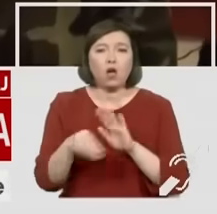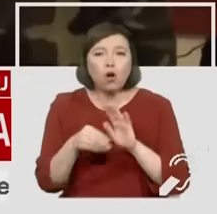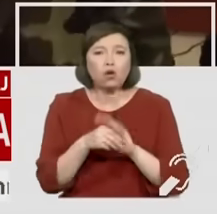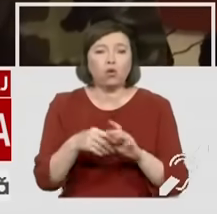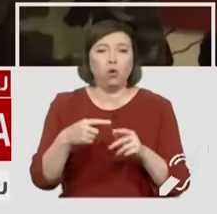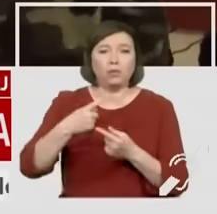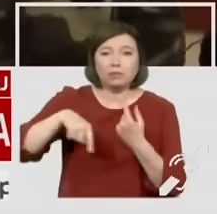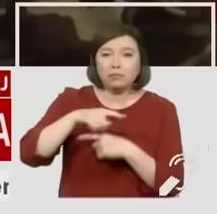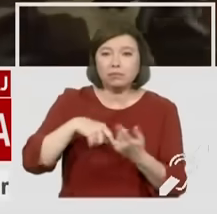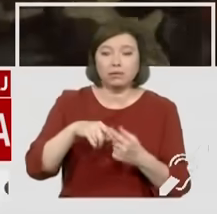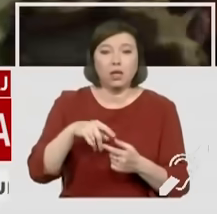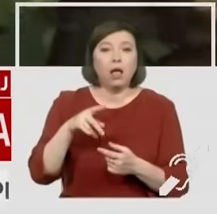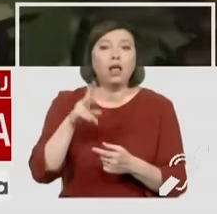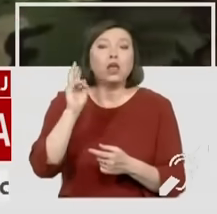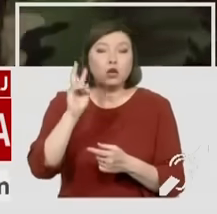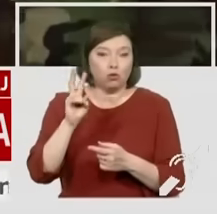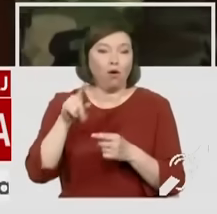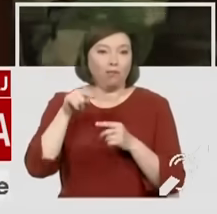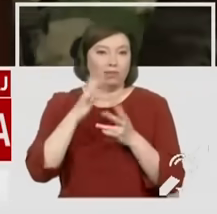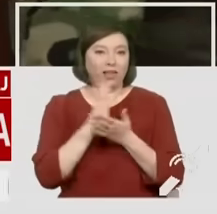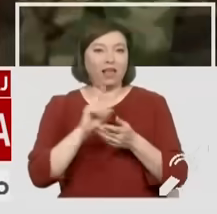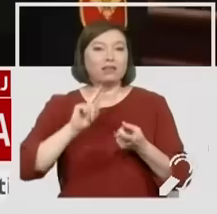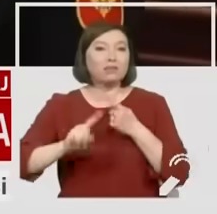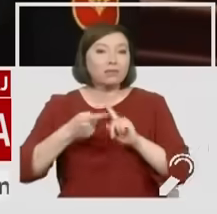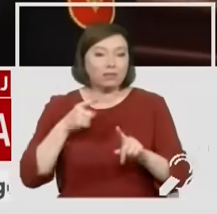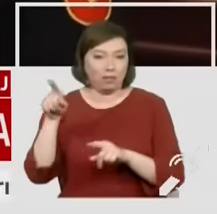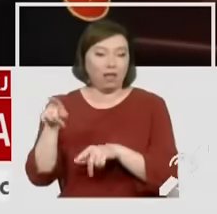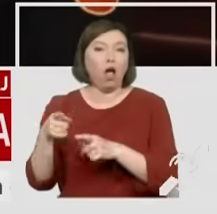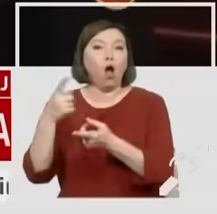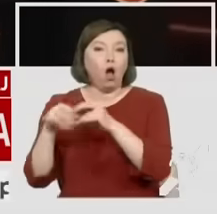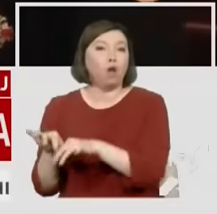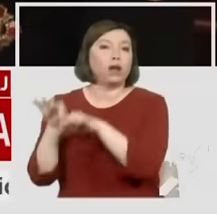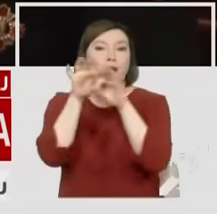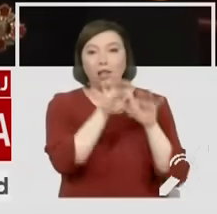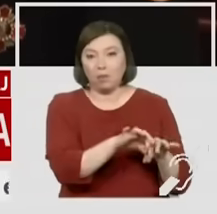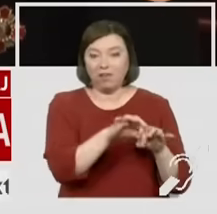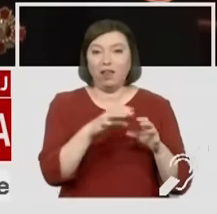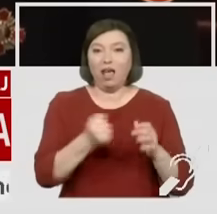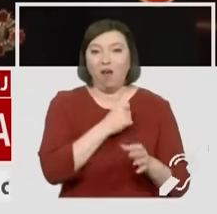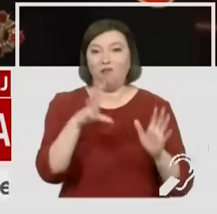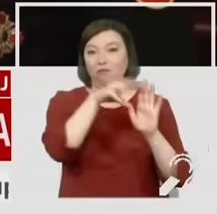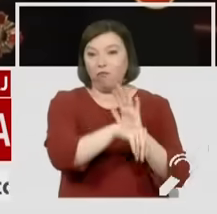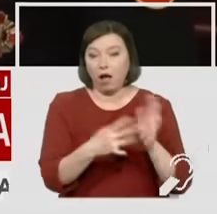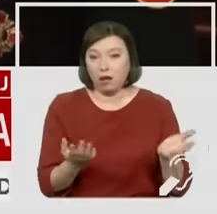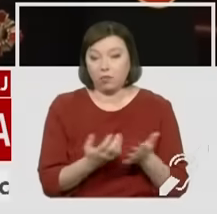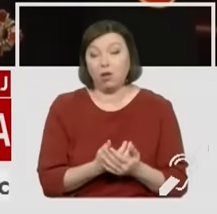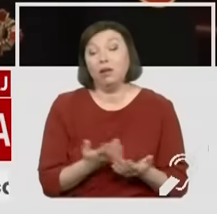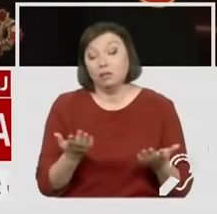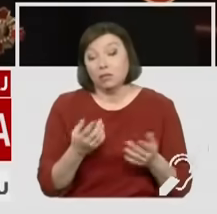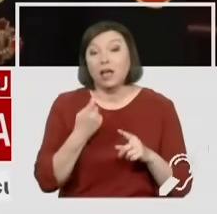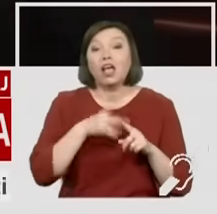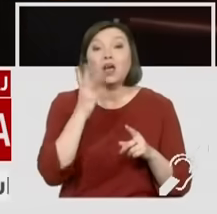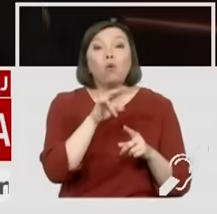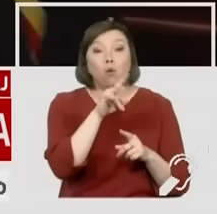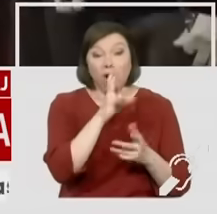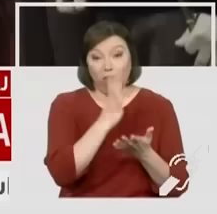a adus înapoi în armată oameni care au fost dați afară pentru că au avut dosare penale, condamnări sau au fost bănuiți de colaborare cu